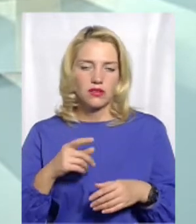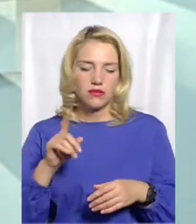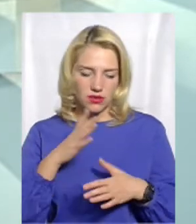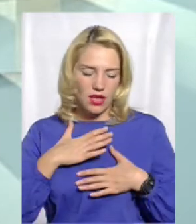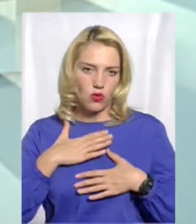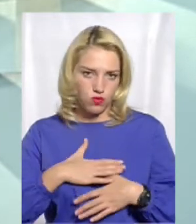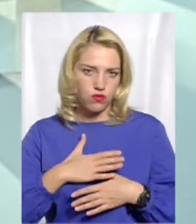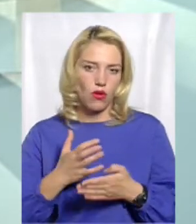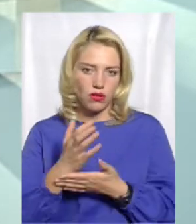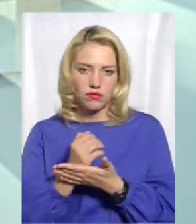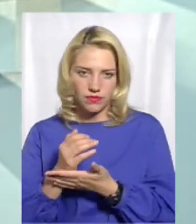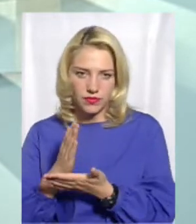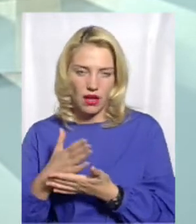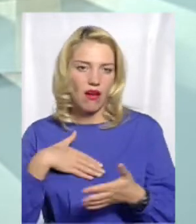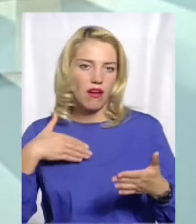поки що.